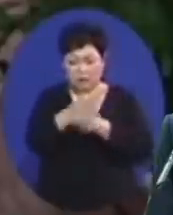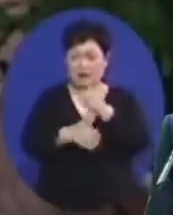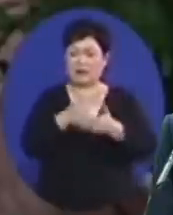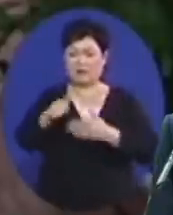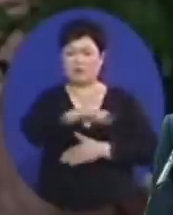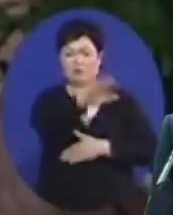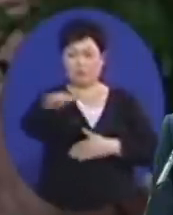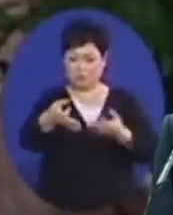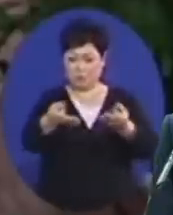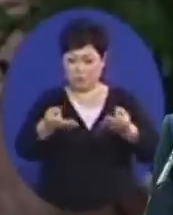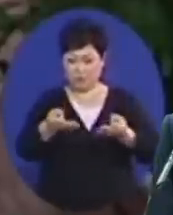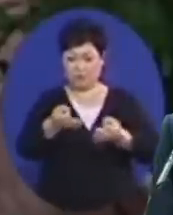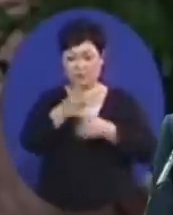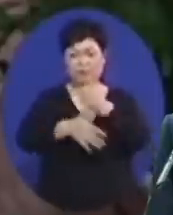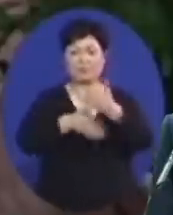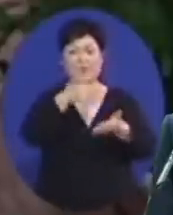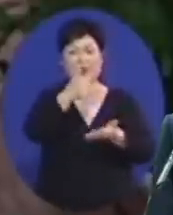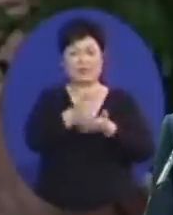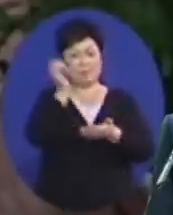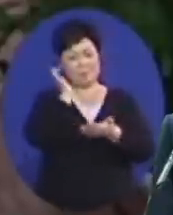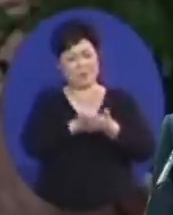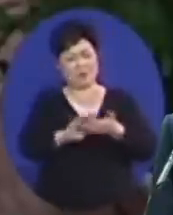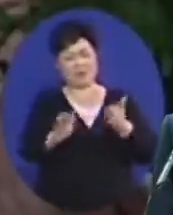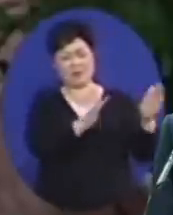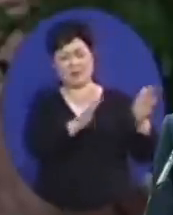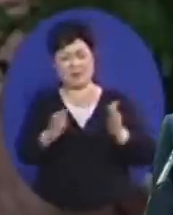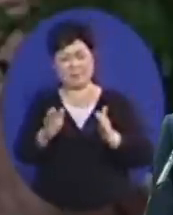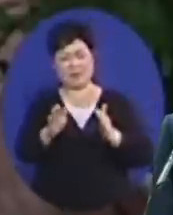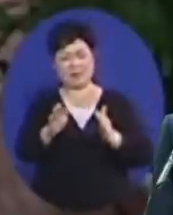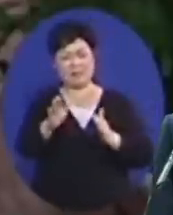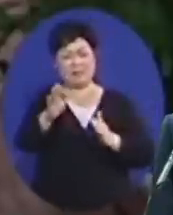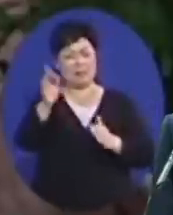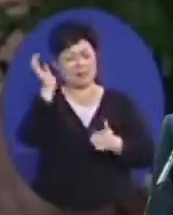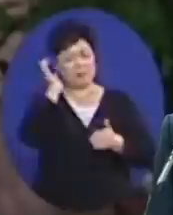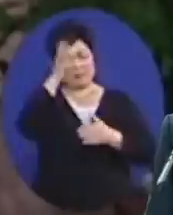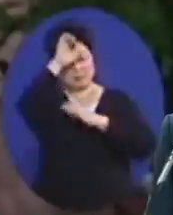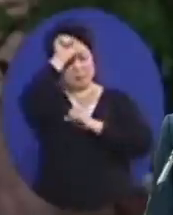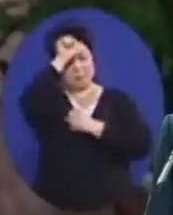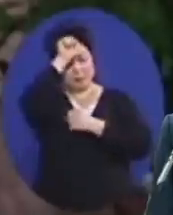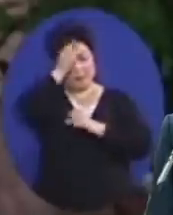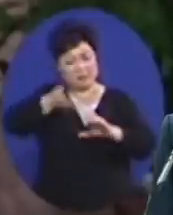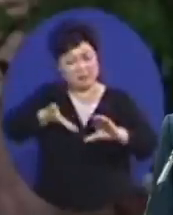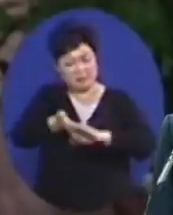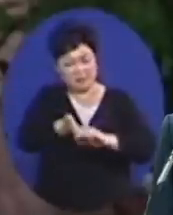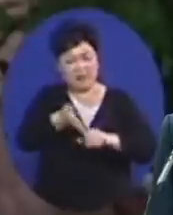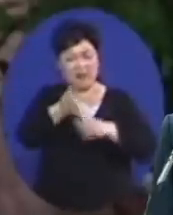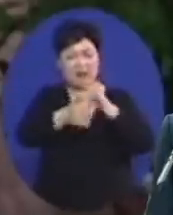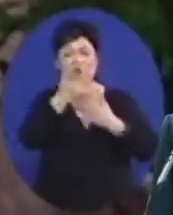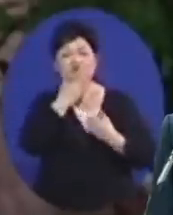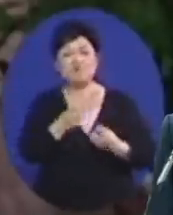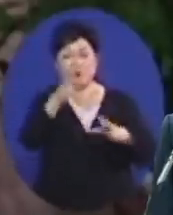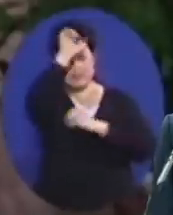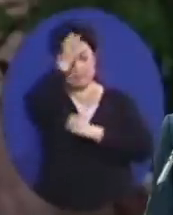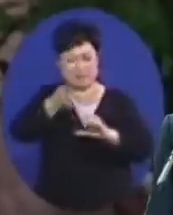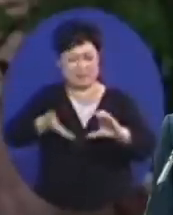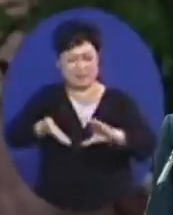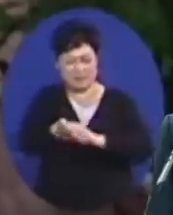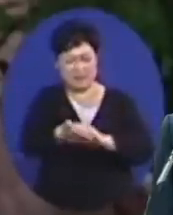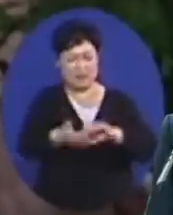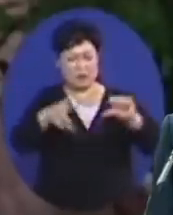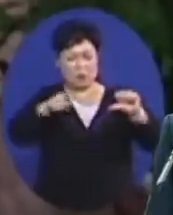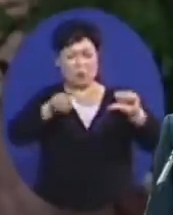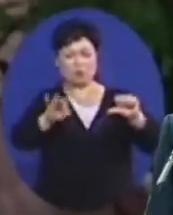우리를 보고 하나님의 평안에 예비한 신발을 신겨라. 하나님의 축복의 신발을 신겨라.